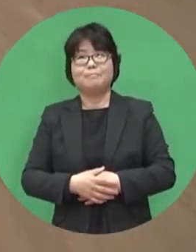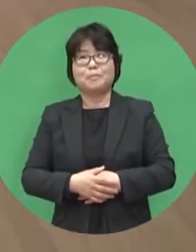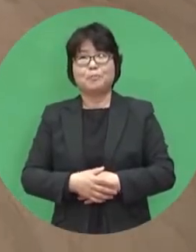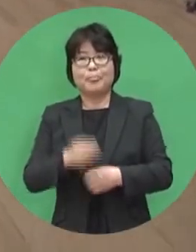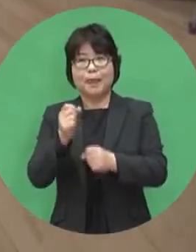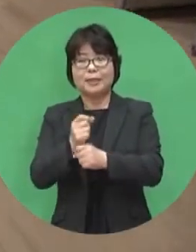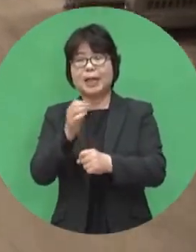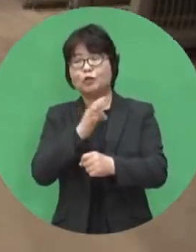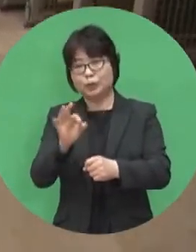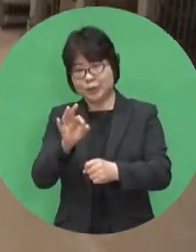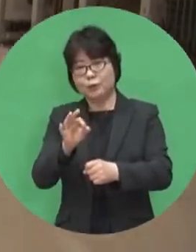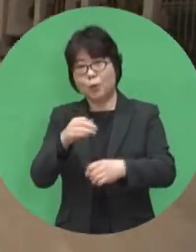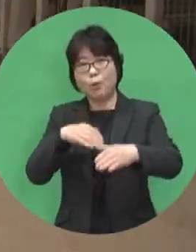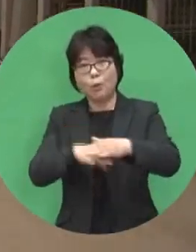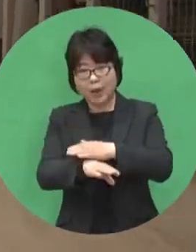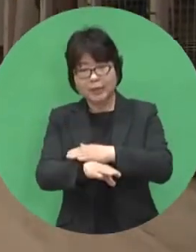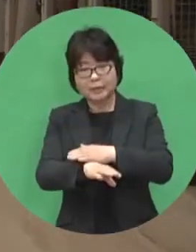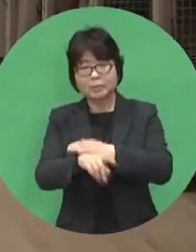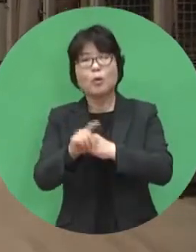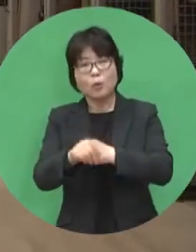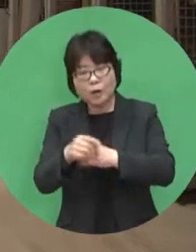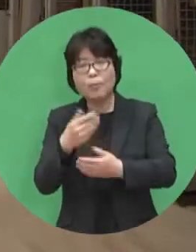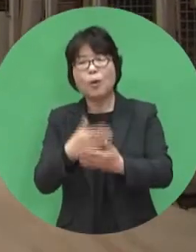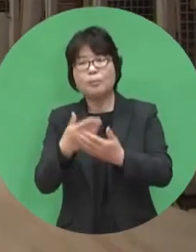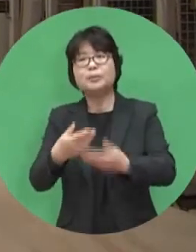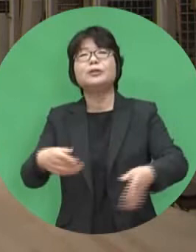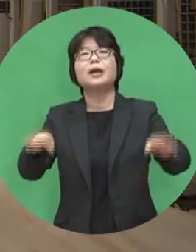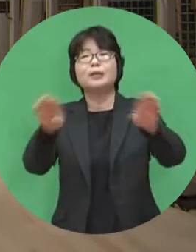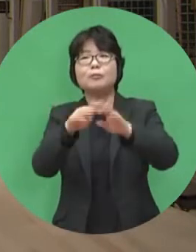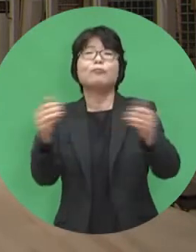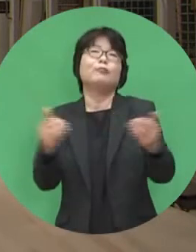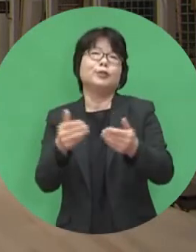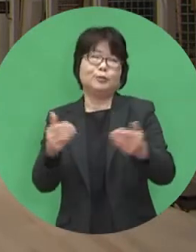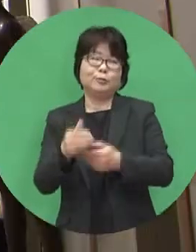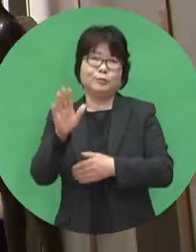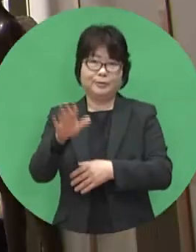作品を保管するのも美術館の仕事の一つです。